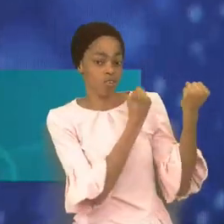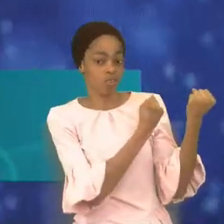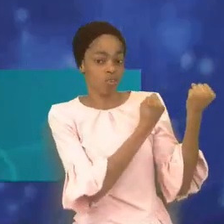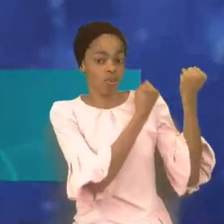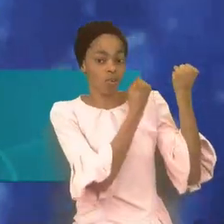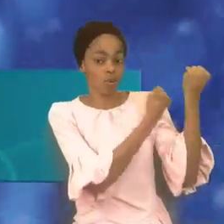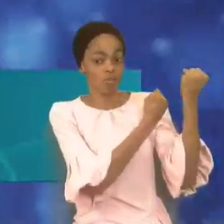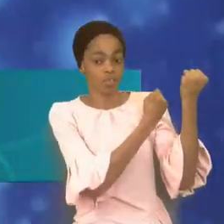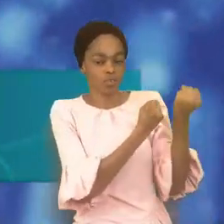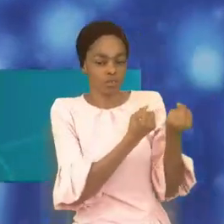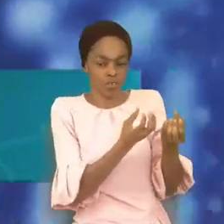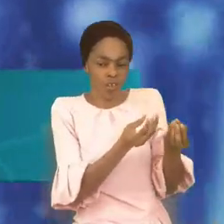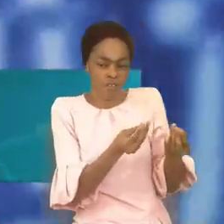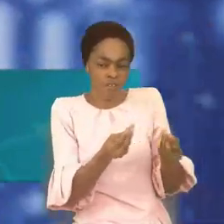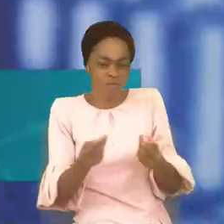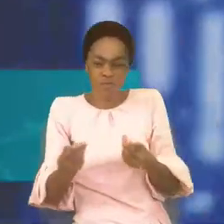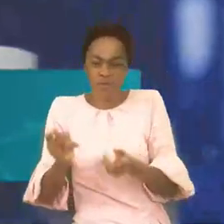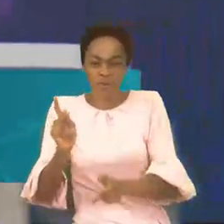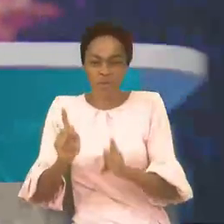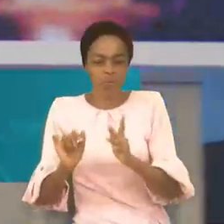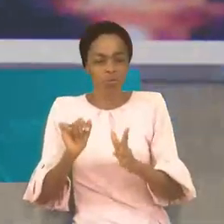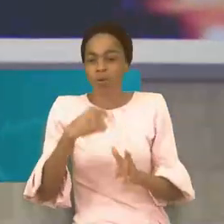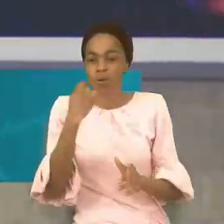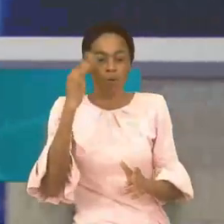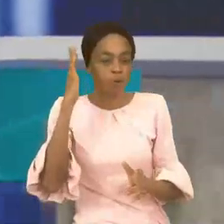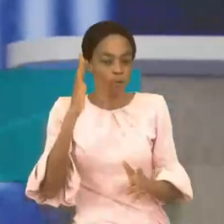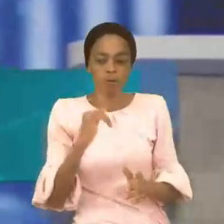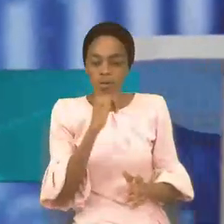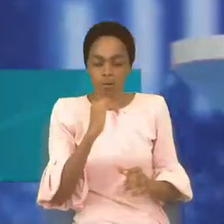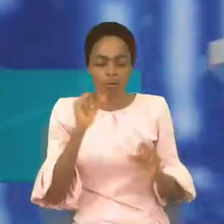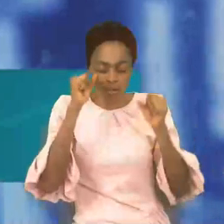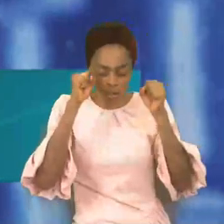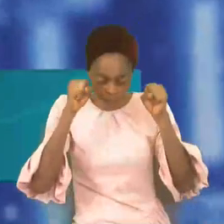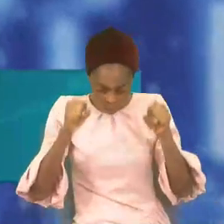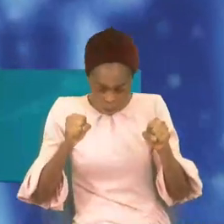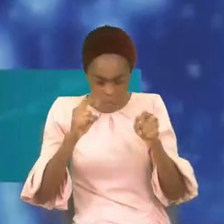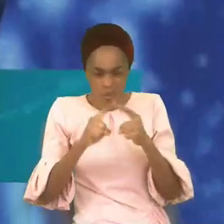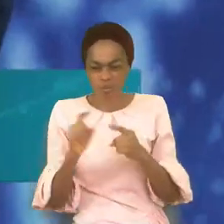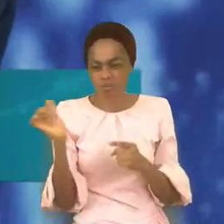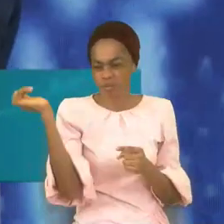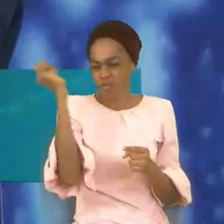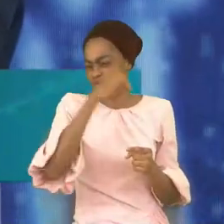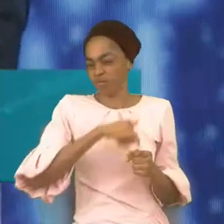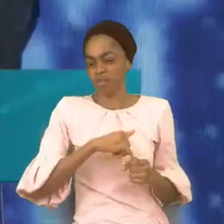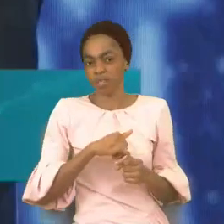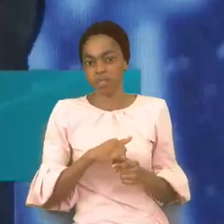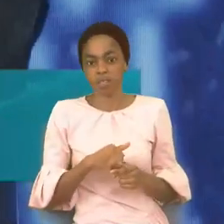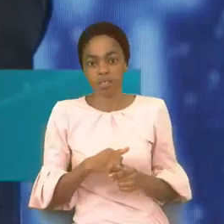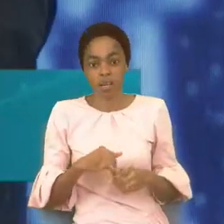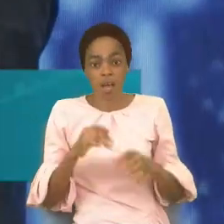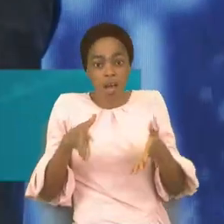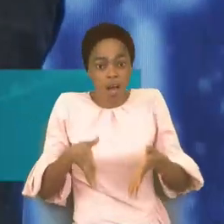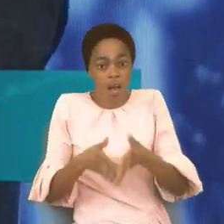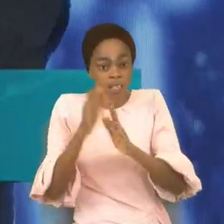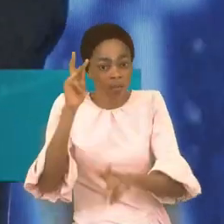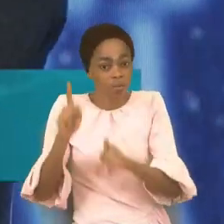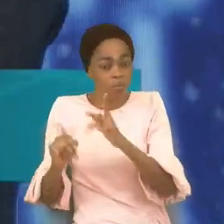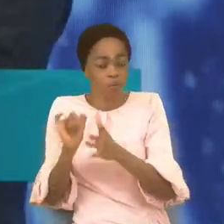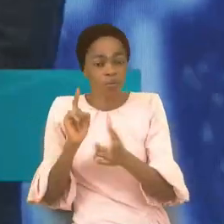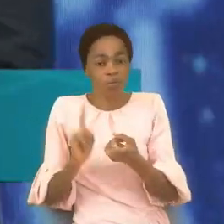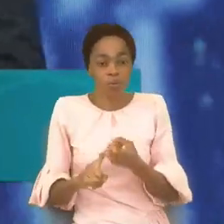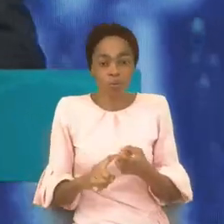Fabriquer une idole, c'est une folie. Peindre la folie par de l'or, demander aux gens de fléchir devant